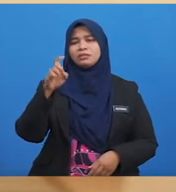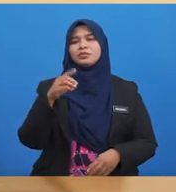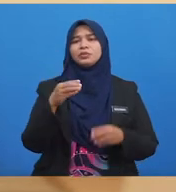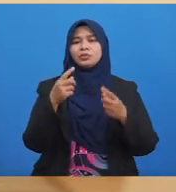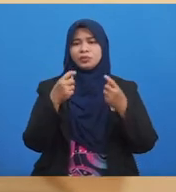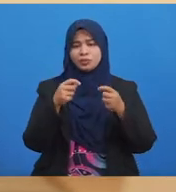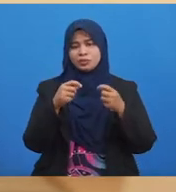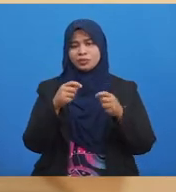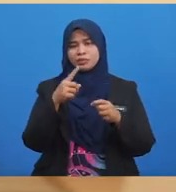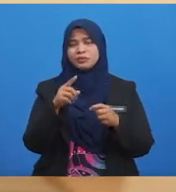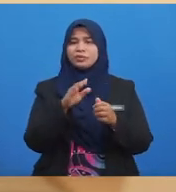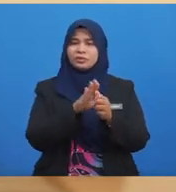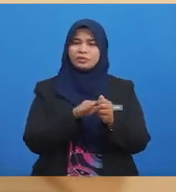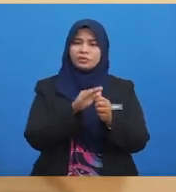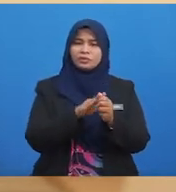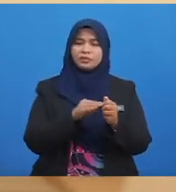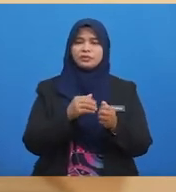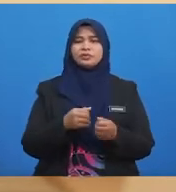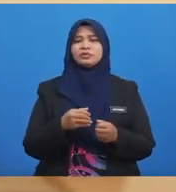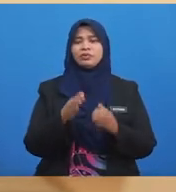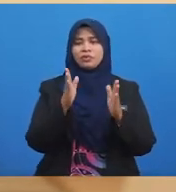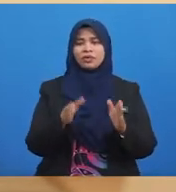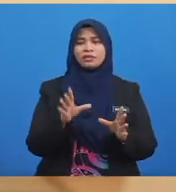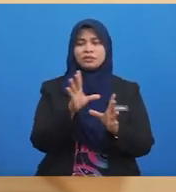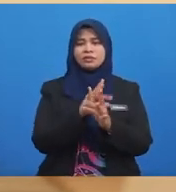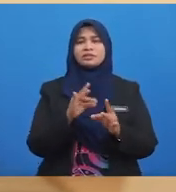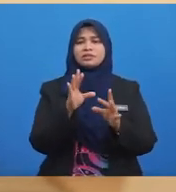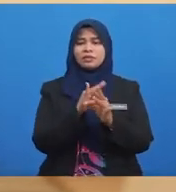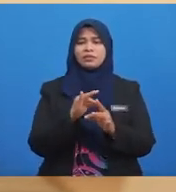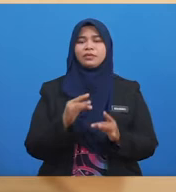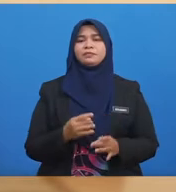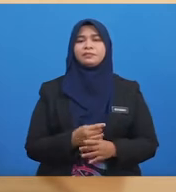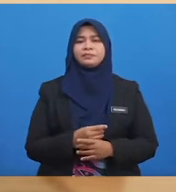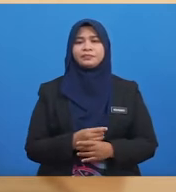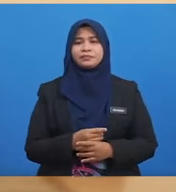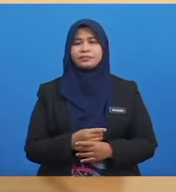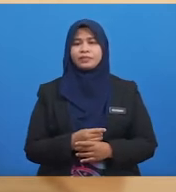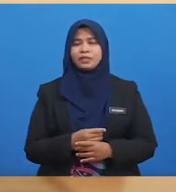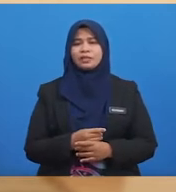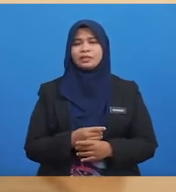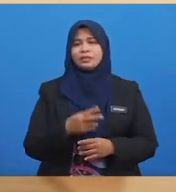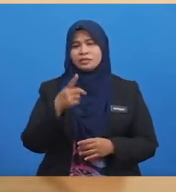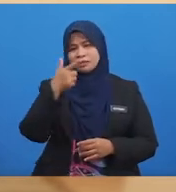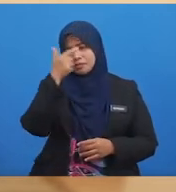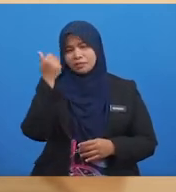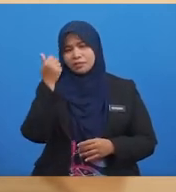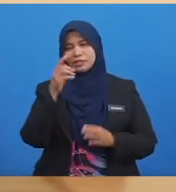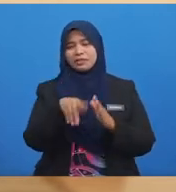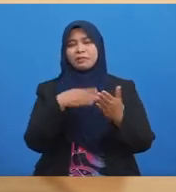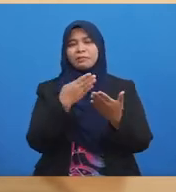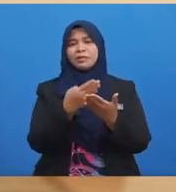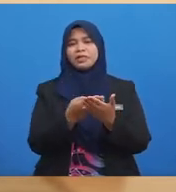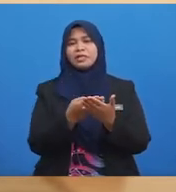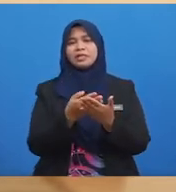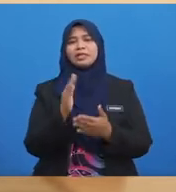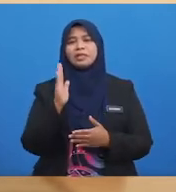Vinerbrook cuba memujuk penduduk Sarawak, mempertimbangkan dan menerima penyerahan Sarawak kepada kerajaan